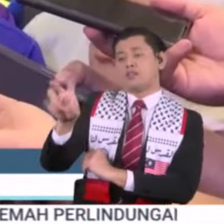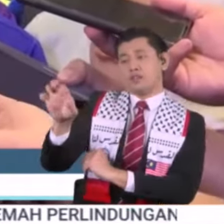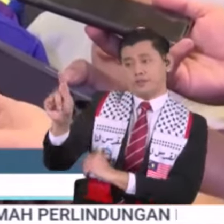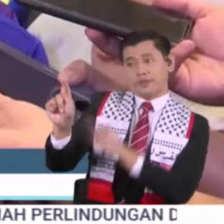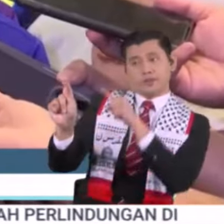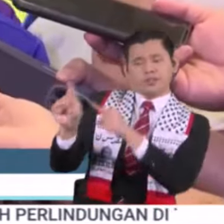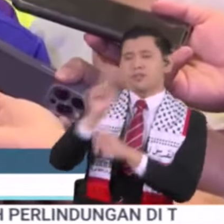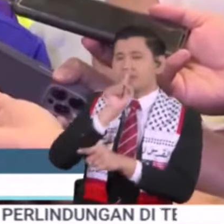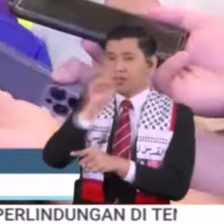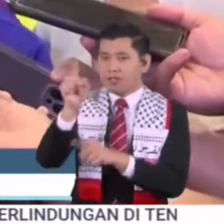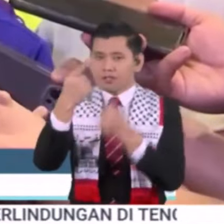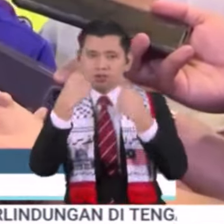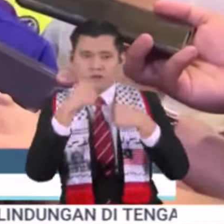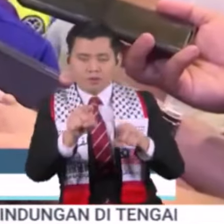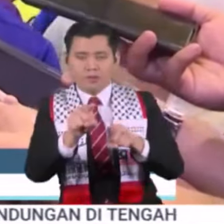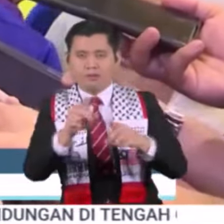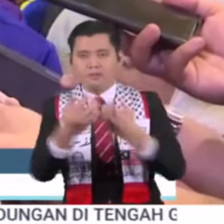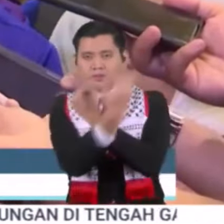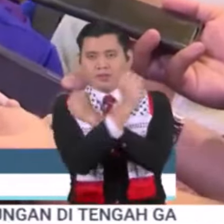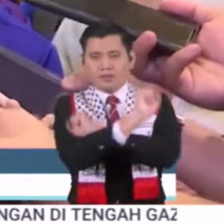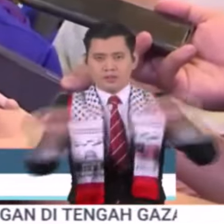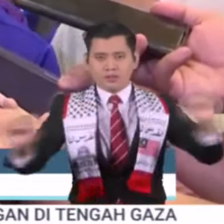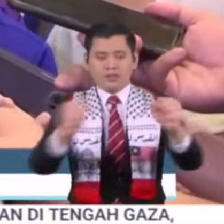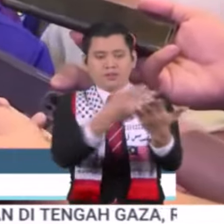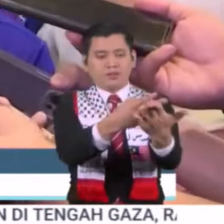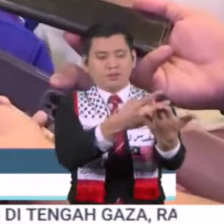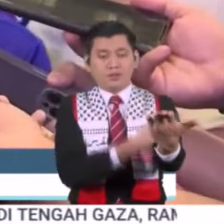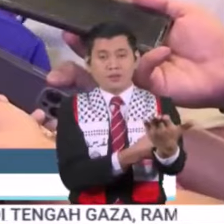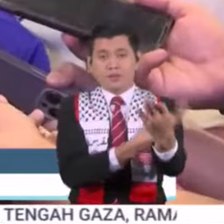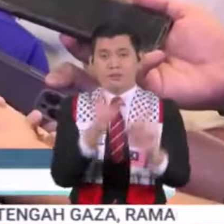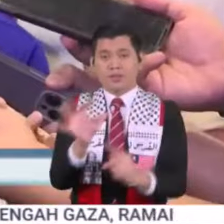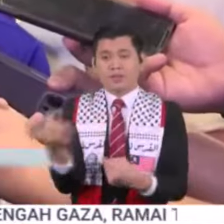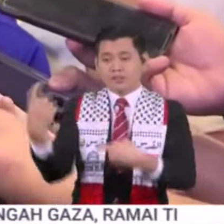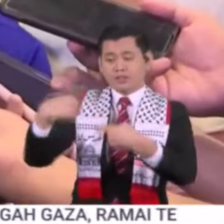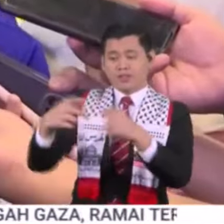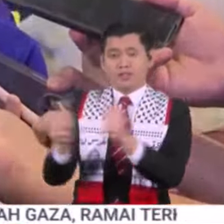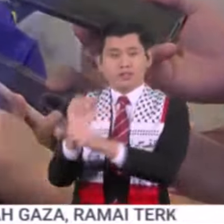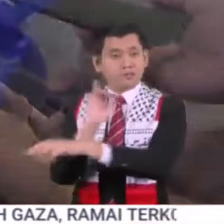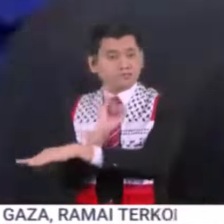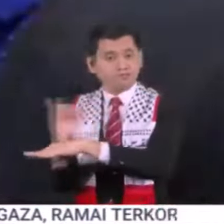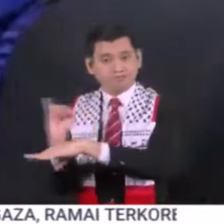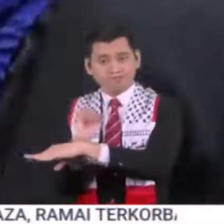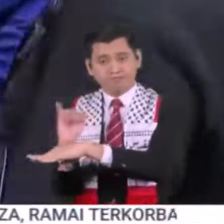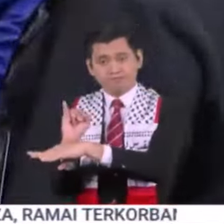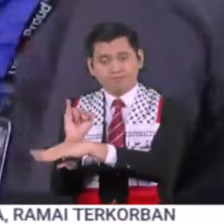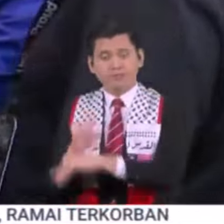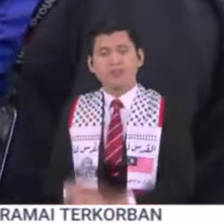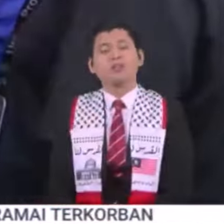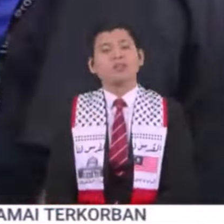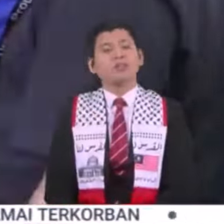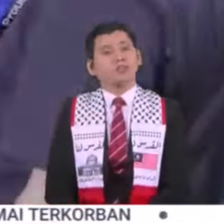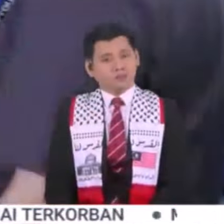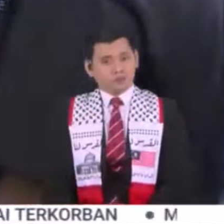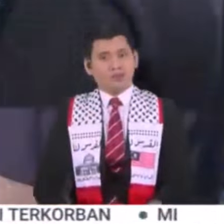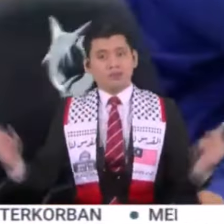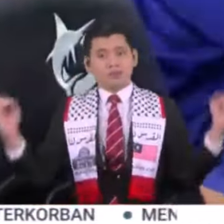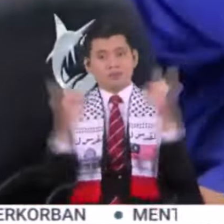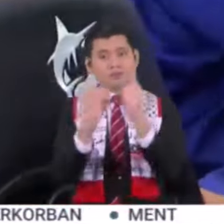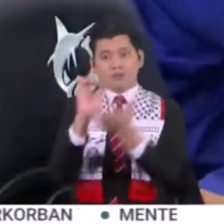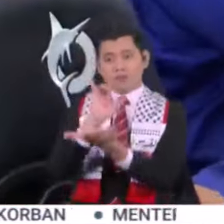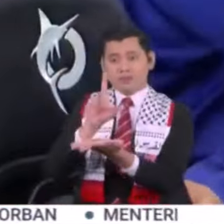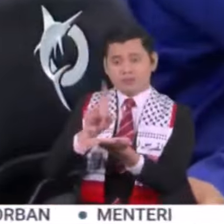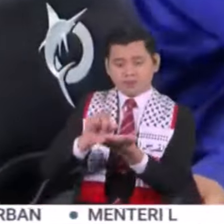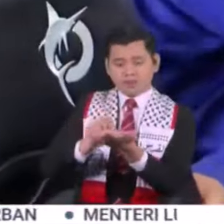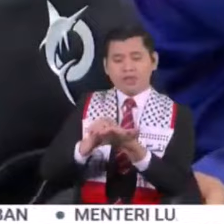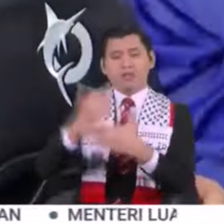jawapannya untuk menyediakan kursus-kursus yang berkaitan dengan industri. Beliau ditemui media selepas